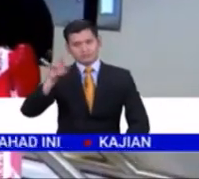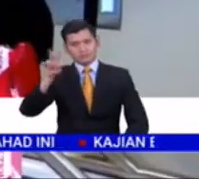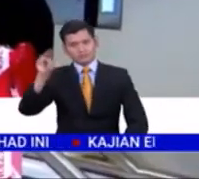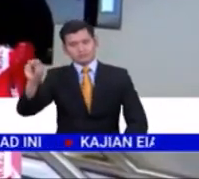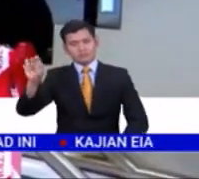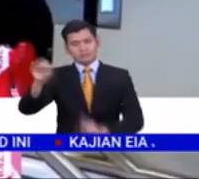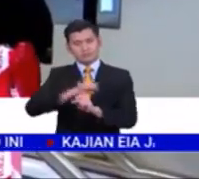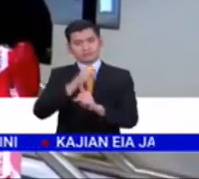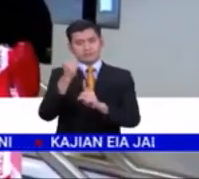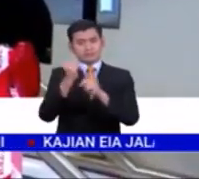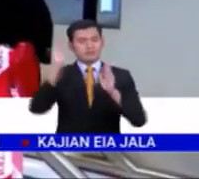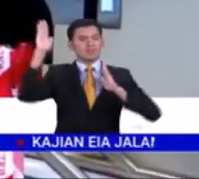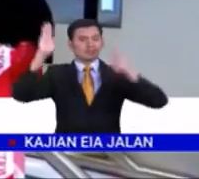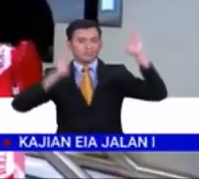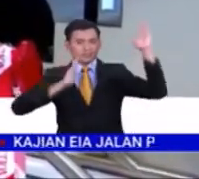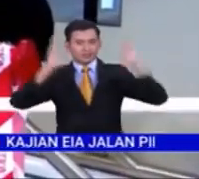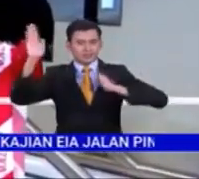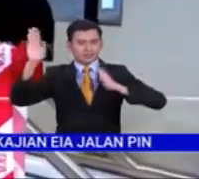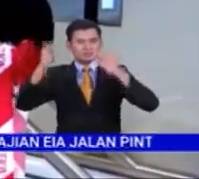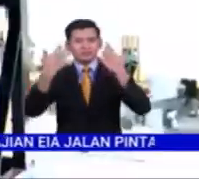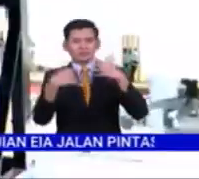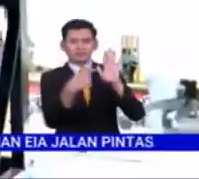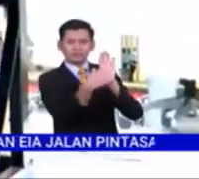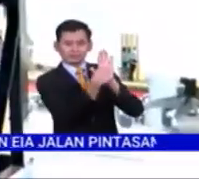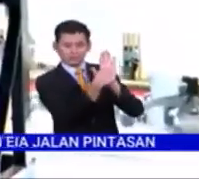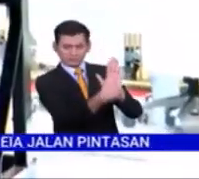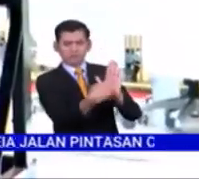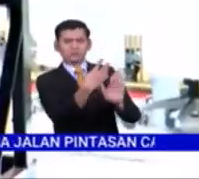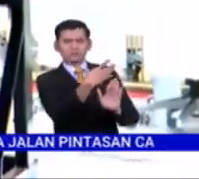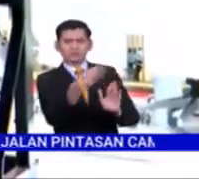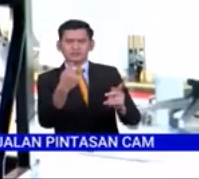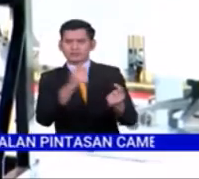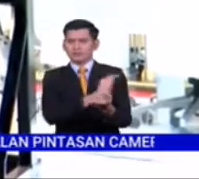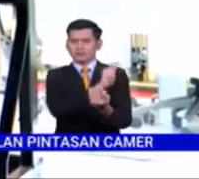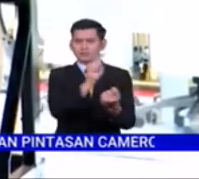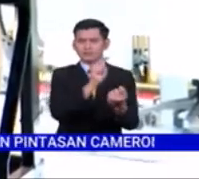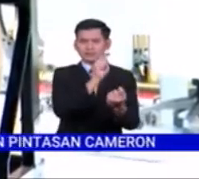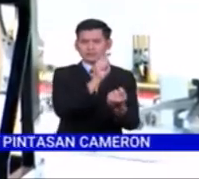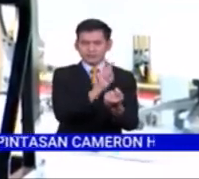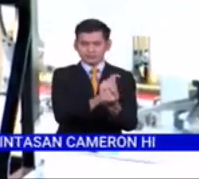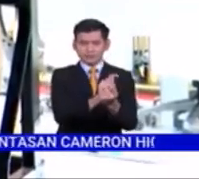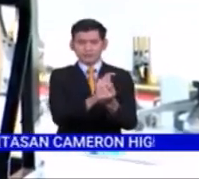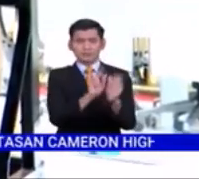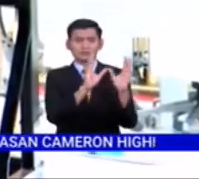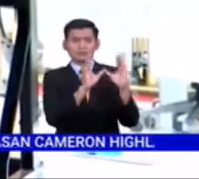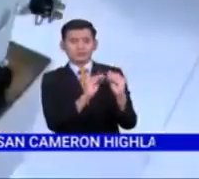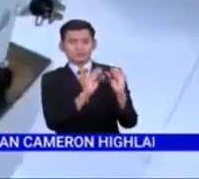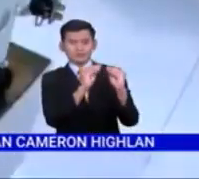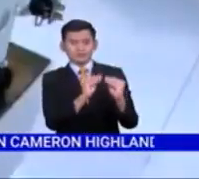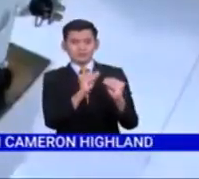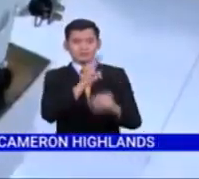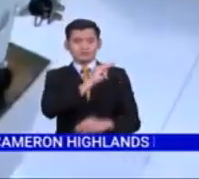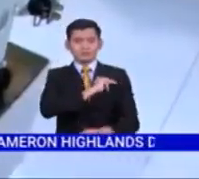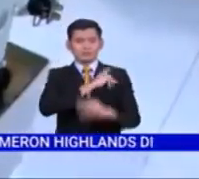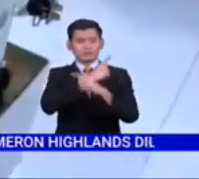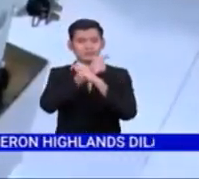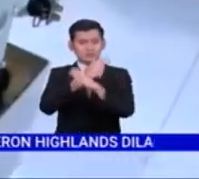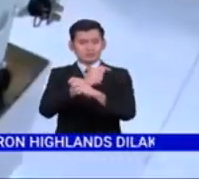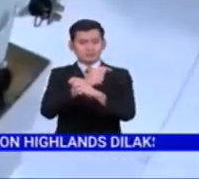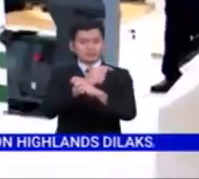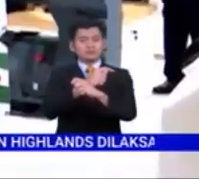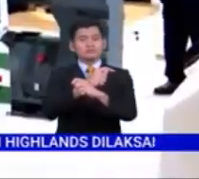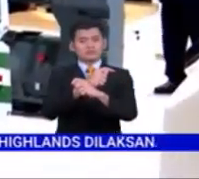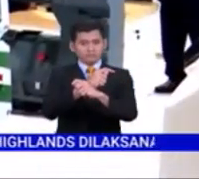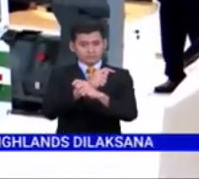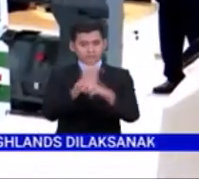Malaysia berhubung perkara itu adalah jelas dan konsisten. Mesyuarat Menteri Pertahanan ASEAN ADMM dan